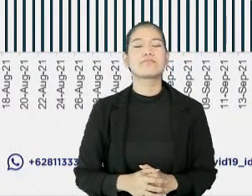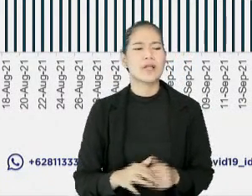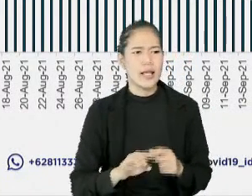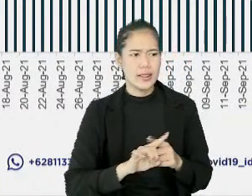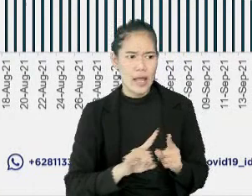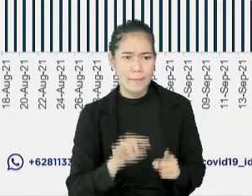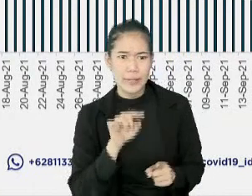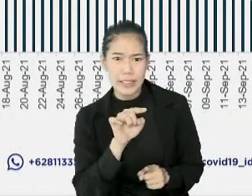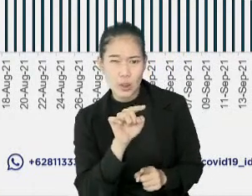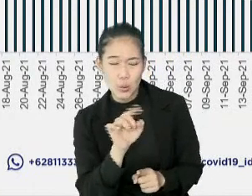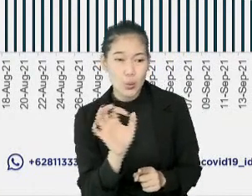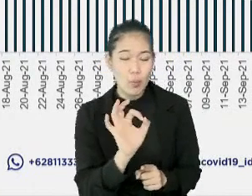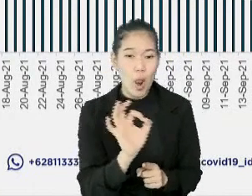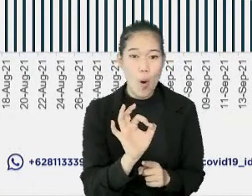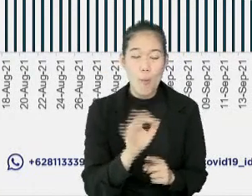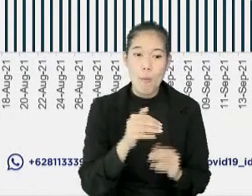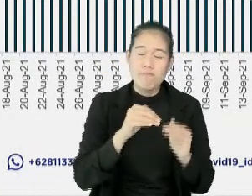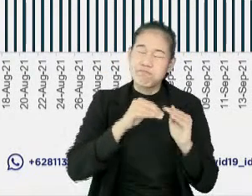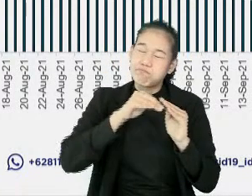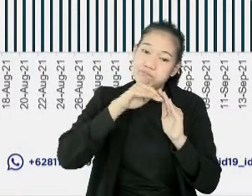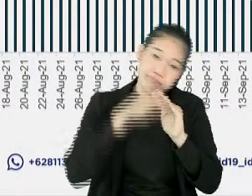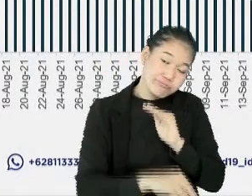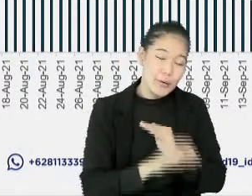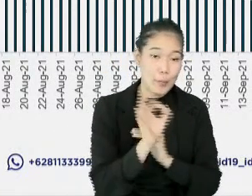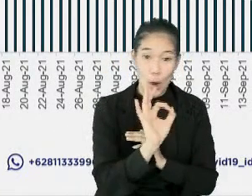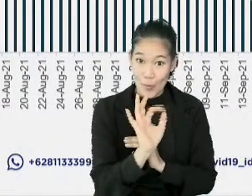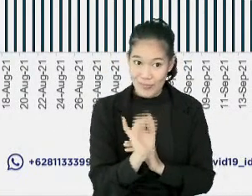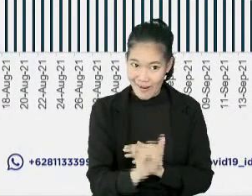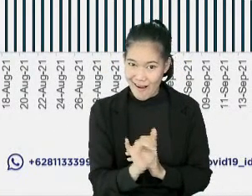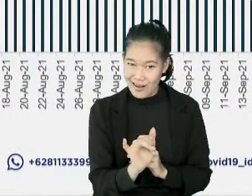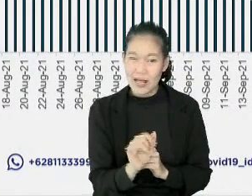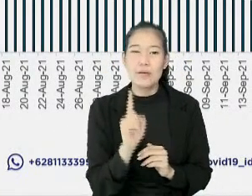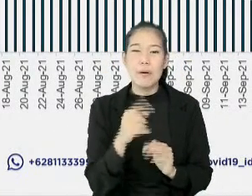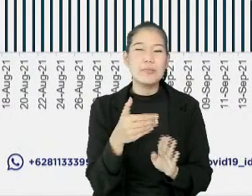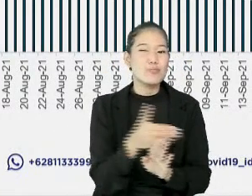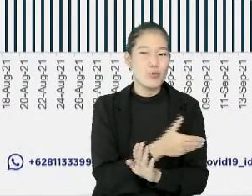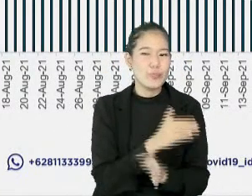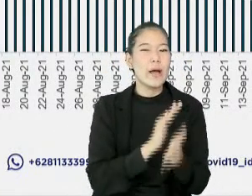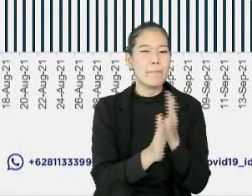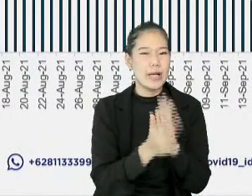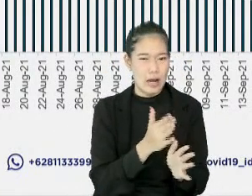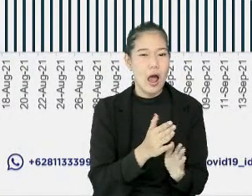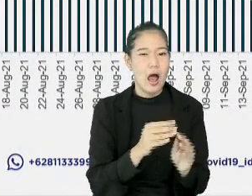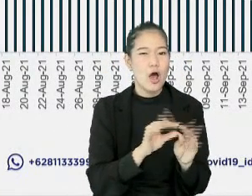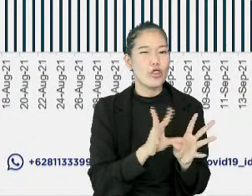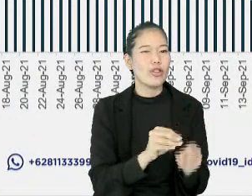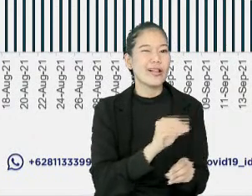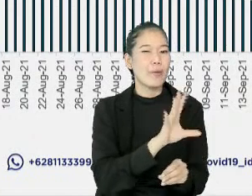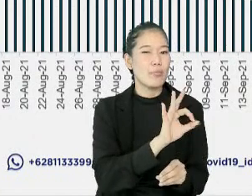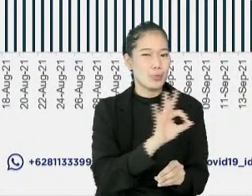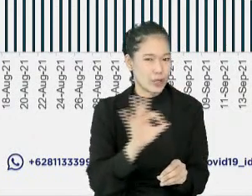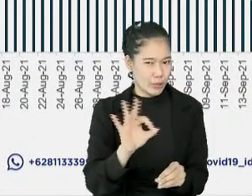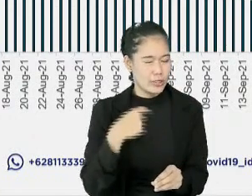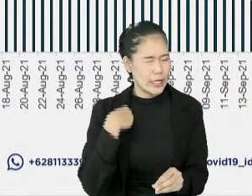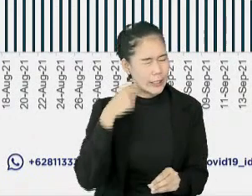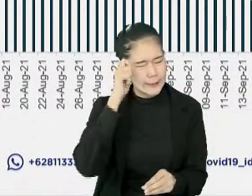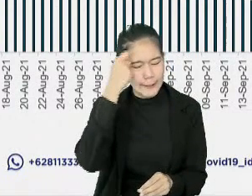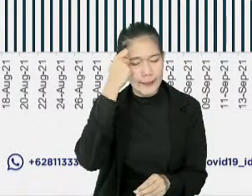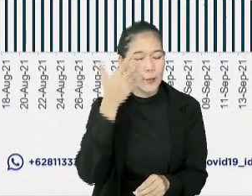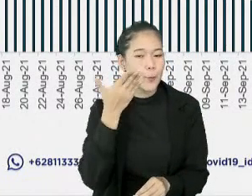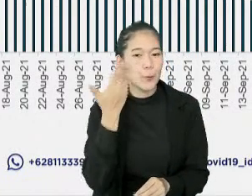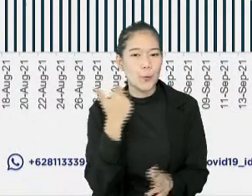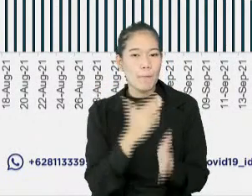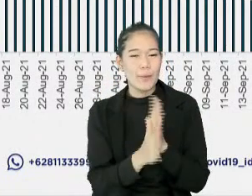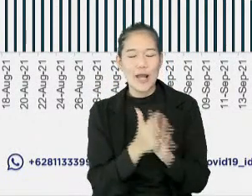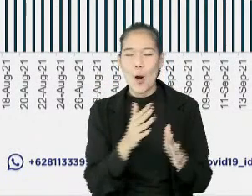24-07-2018 sampai ke titik yang terendah tentunya akan kita pernah sampai diangkat ribuan kan dokter Dewita ingat sekali tuh waktu